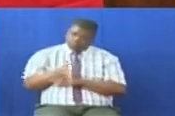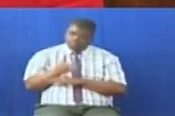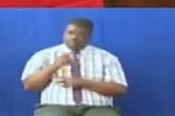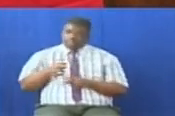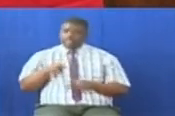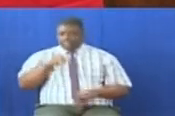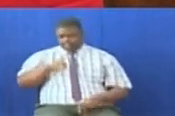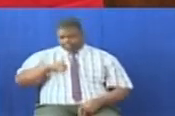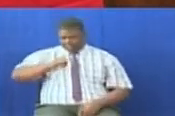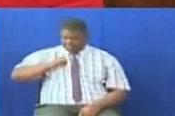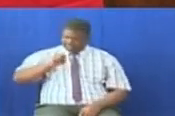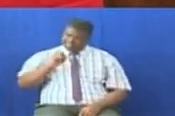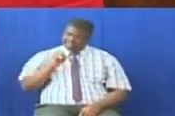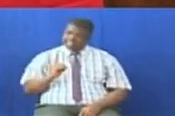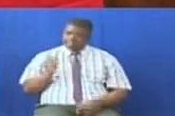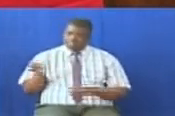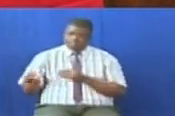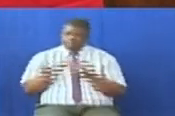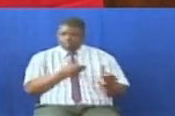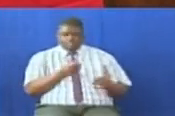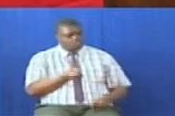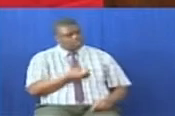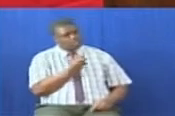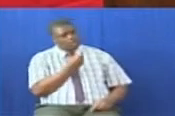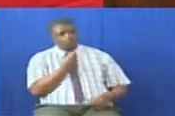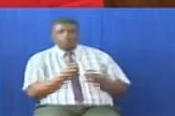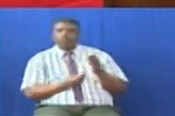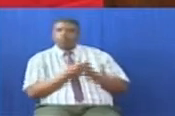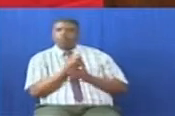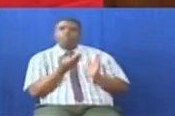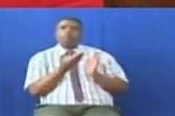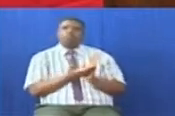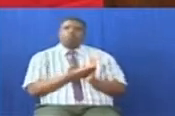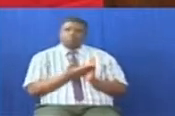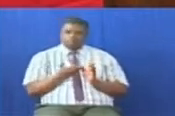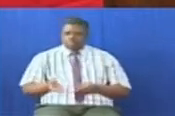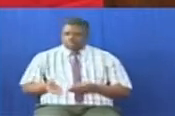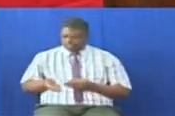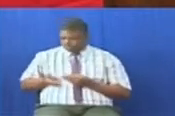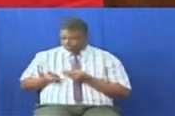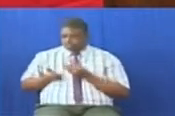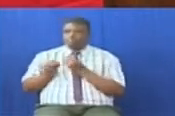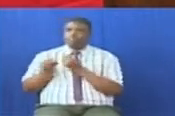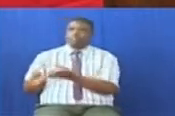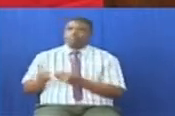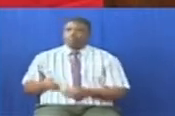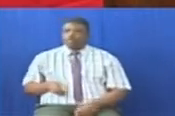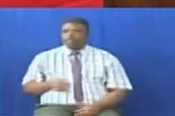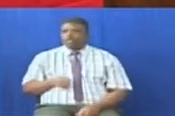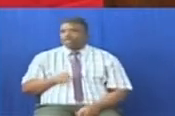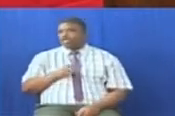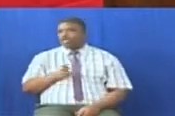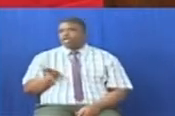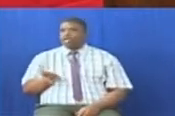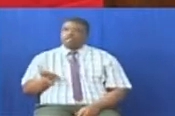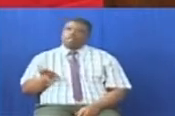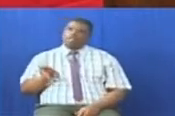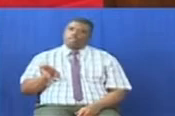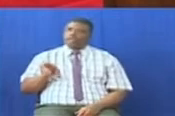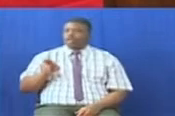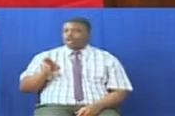waweze kupeleka madawa kwa mujibu wa maombi ambayo yanakuwa yamepelekwa na halmashauri. Lakini